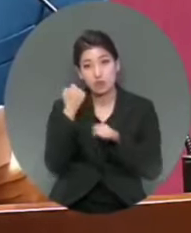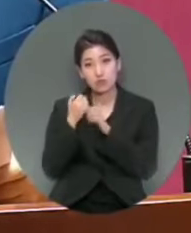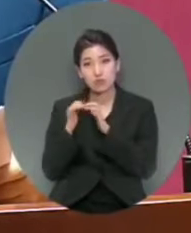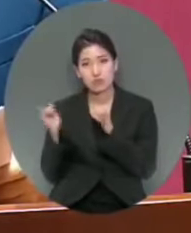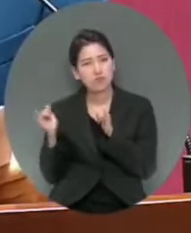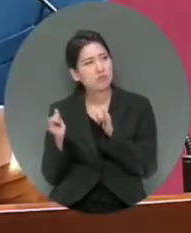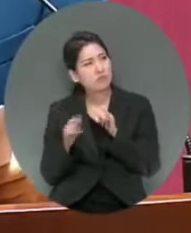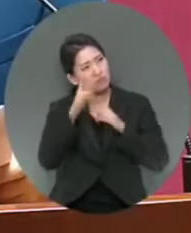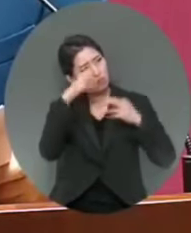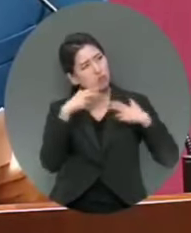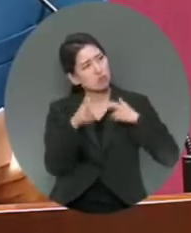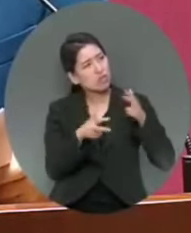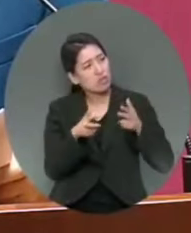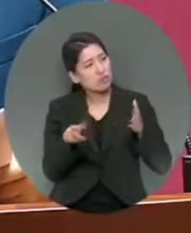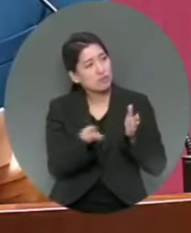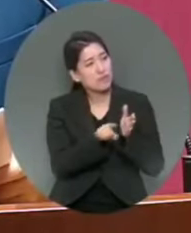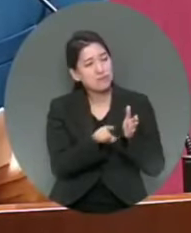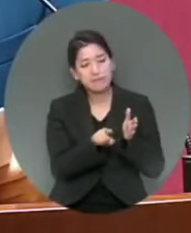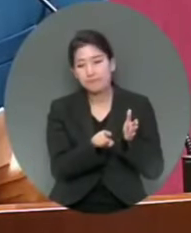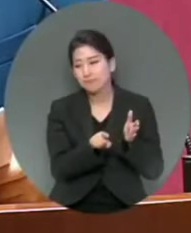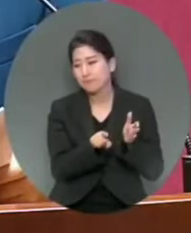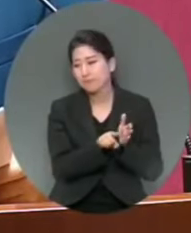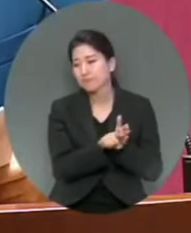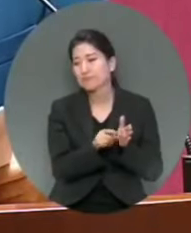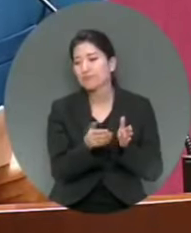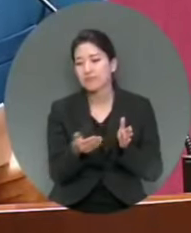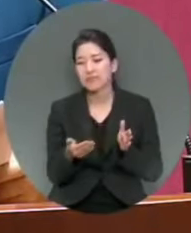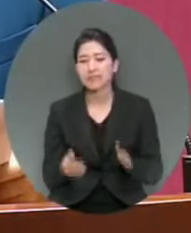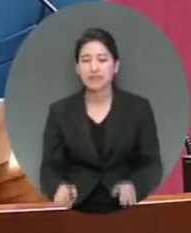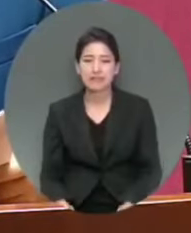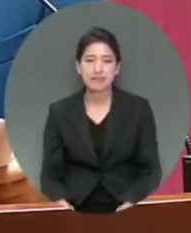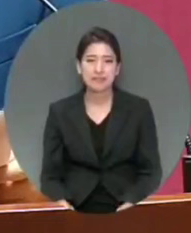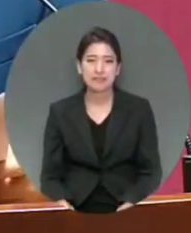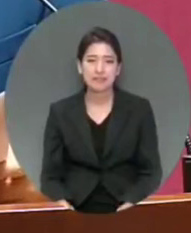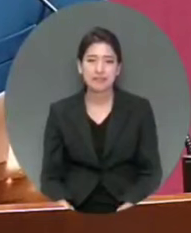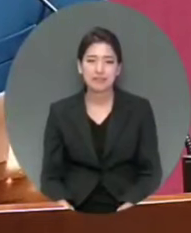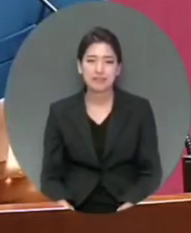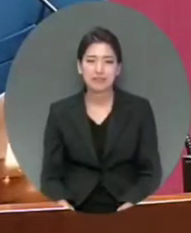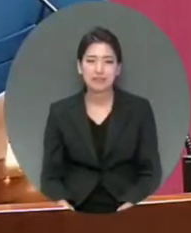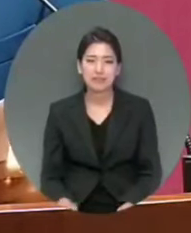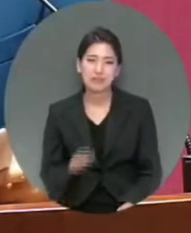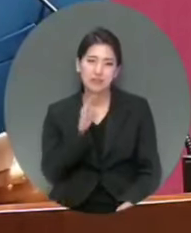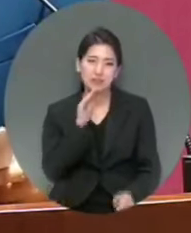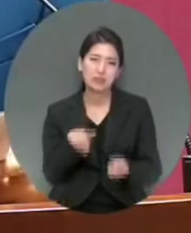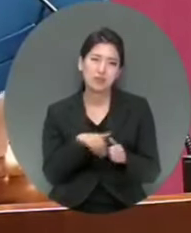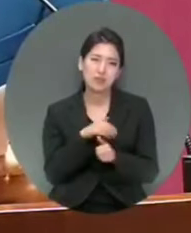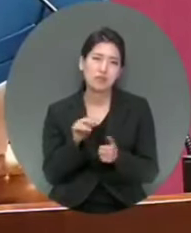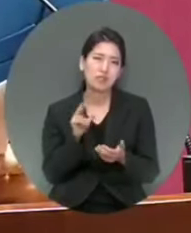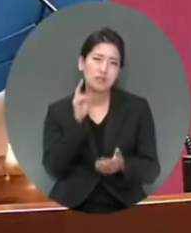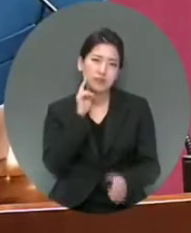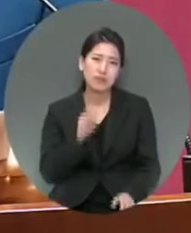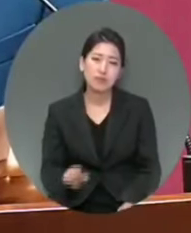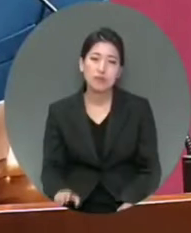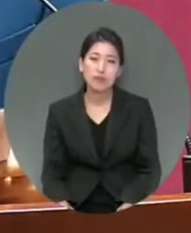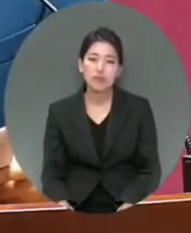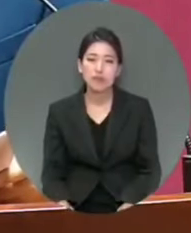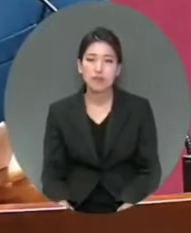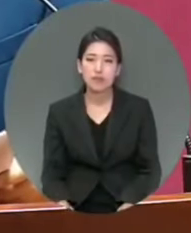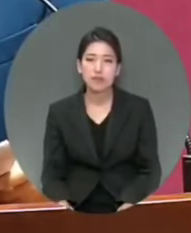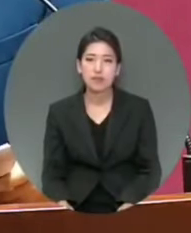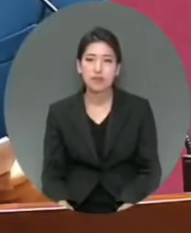사업 신뢰도도 잃게 되는 결과가 만들어진다고 생각합니다. 매우 심각하고요. 이 R&D